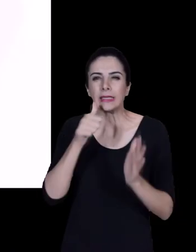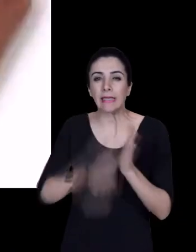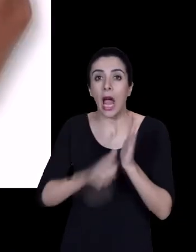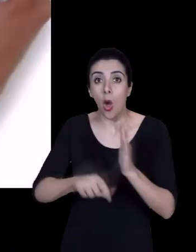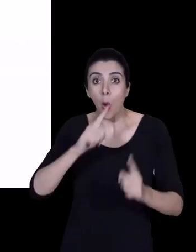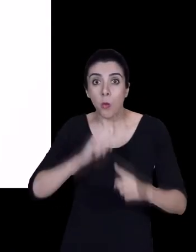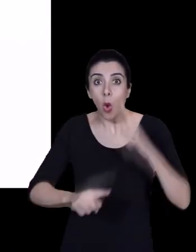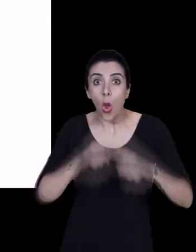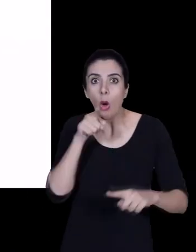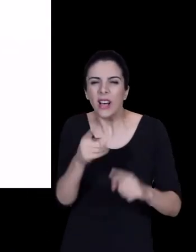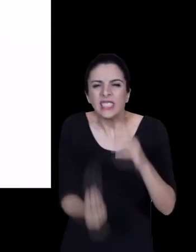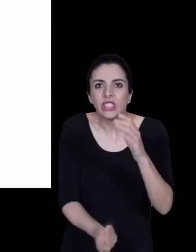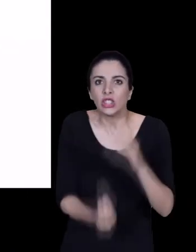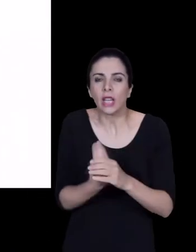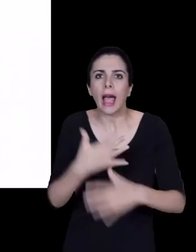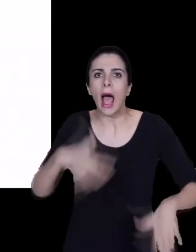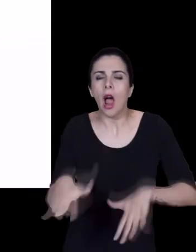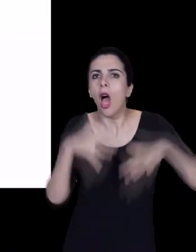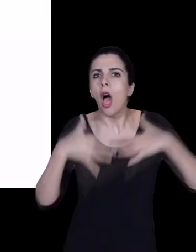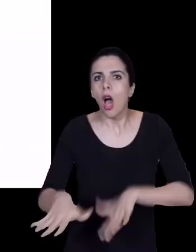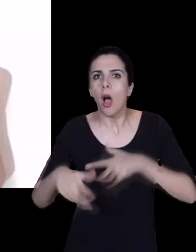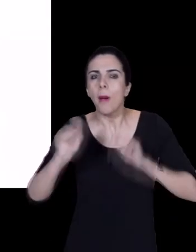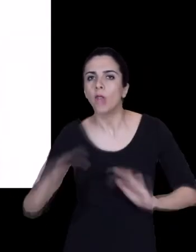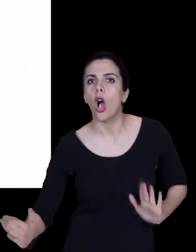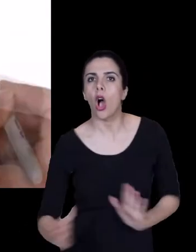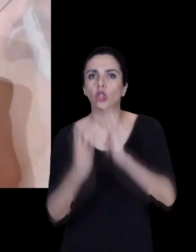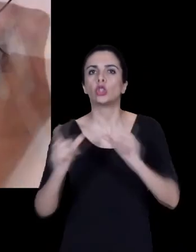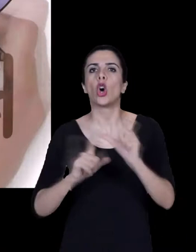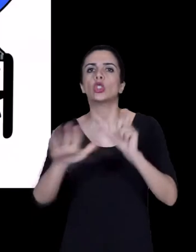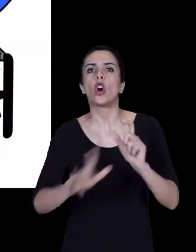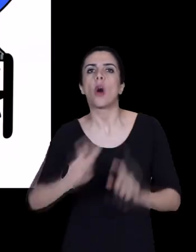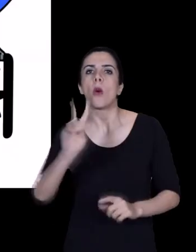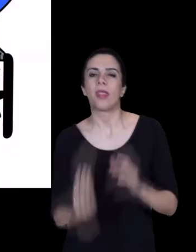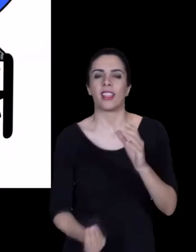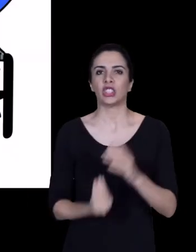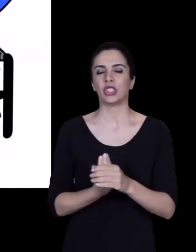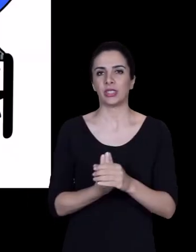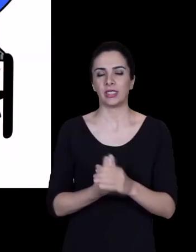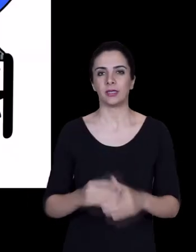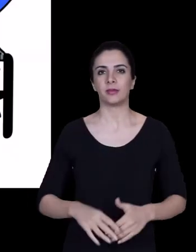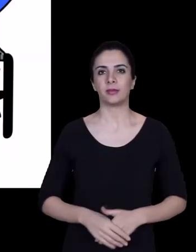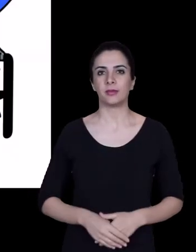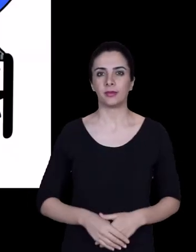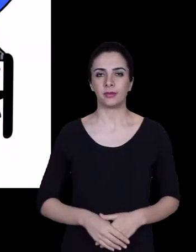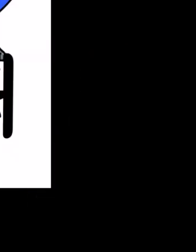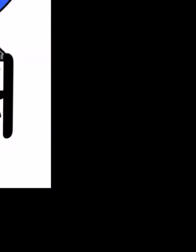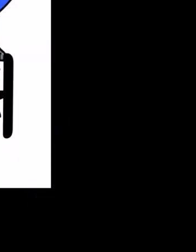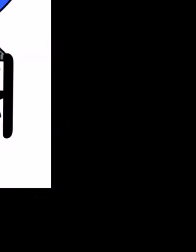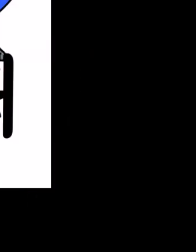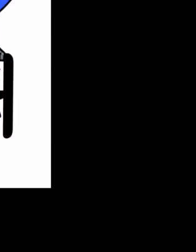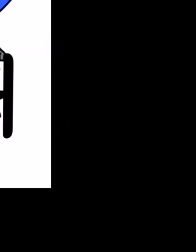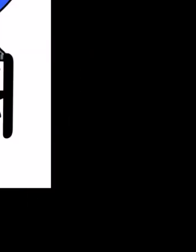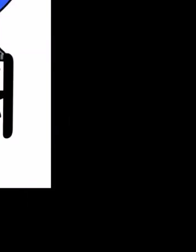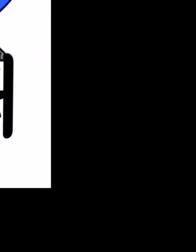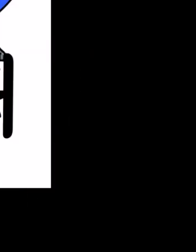politik ikliminde yaşanan sakat hareketi karşı çıkarak sosyal modeli geliştirdi. Çeşitli bireysel engelleri olan bireyler ellerinde